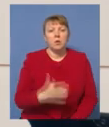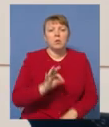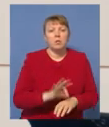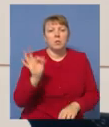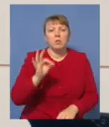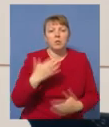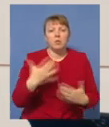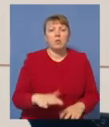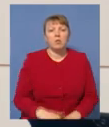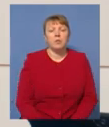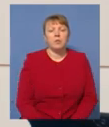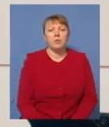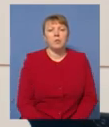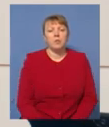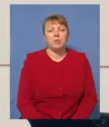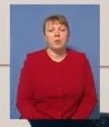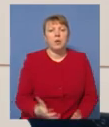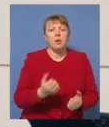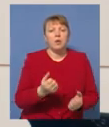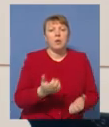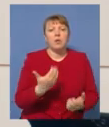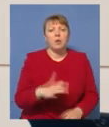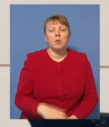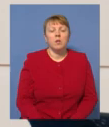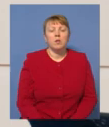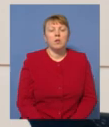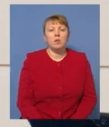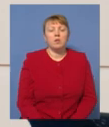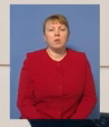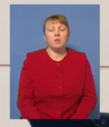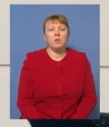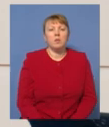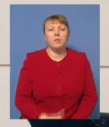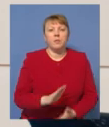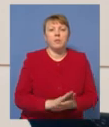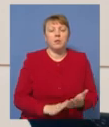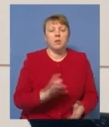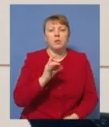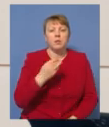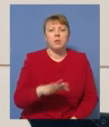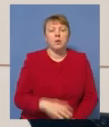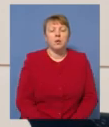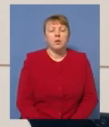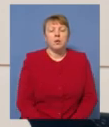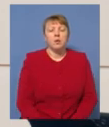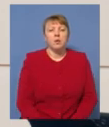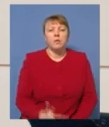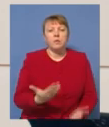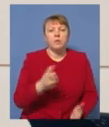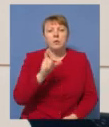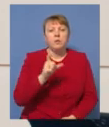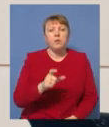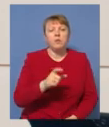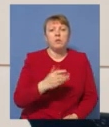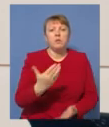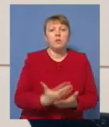все. Личный прием проводится в режиме. Даже если люди приходят вне